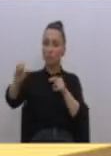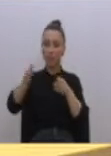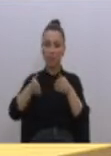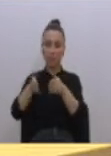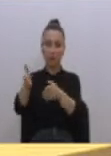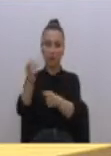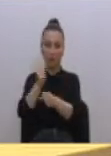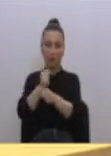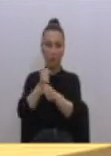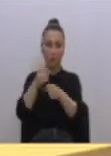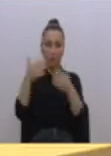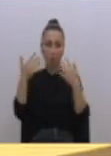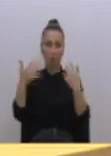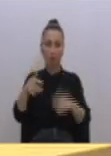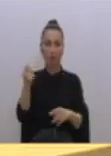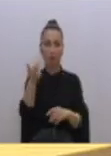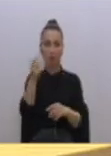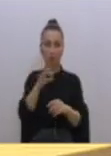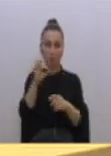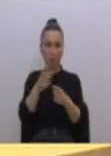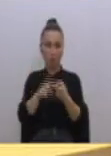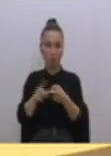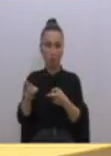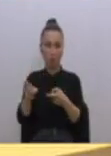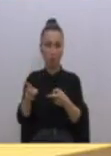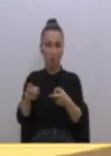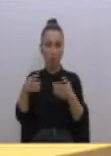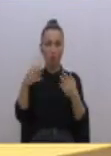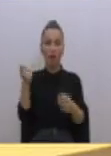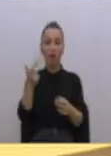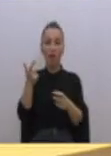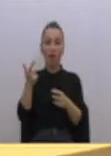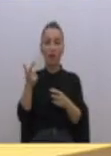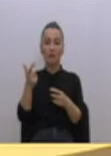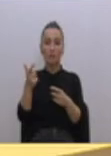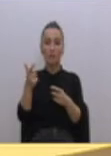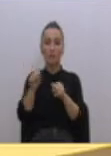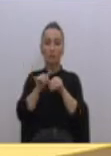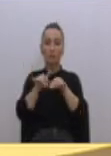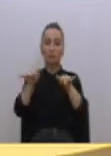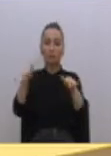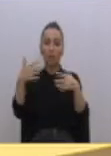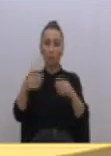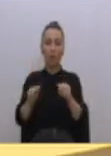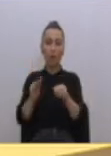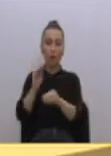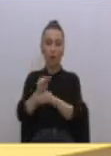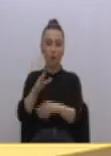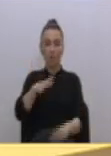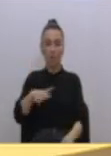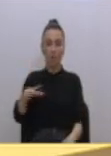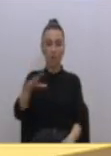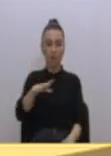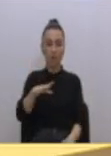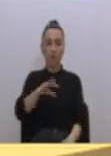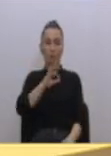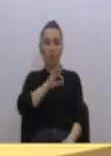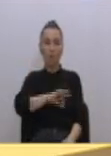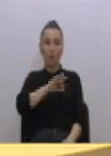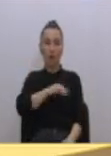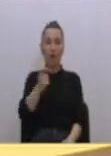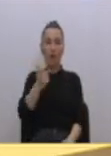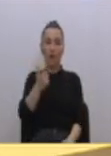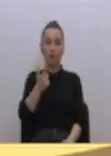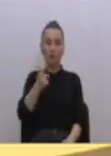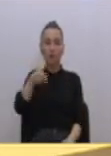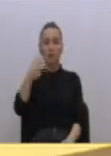ასე გაზსადენი და გაზის მიწოდება იმდენად გაიზარდა რომ საქართველოს მოხმარებული გაზის